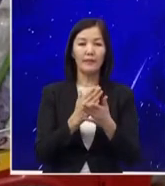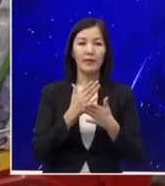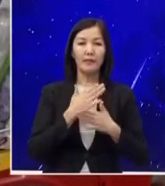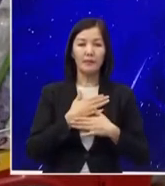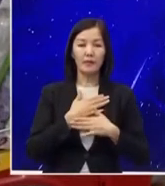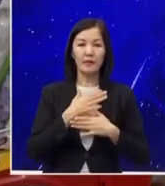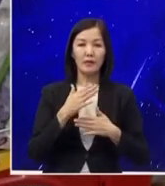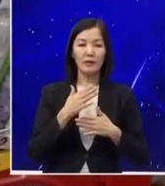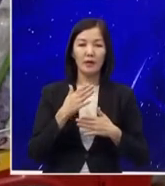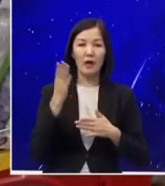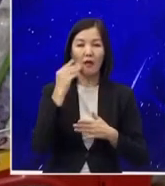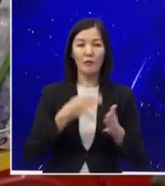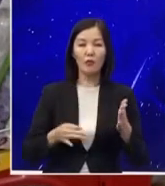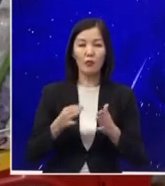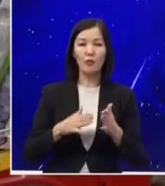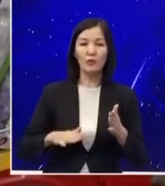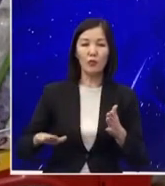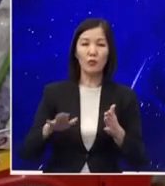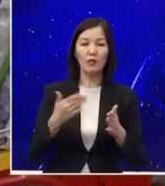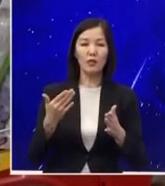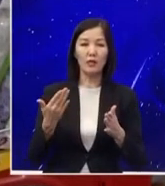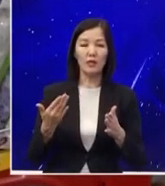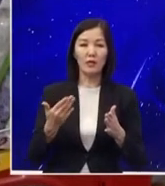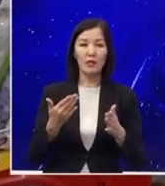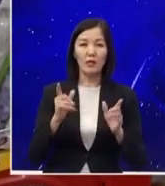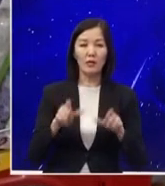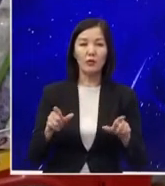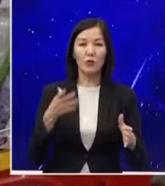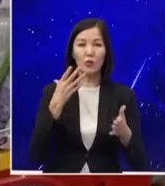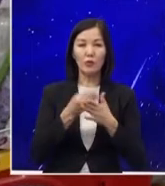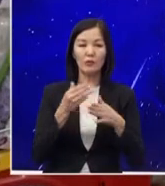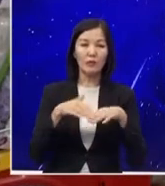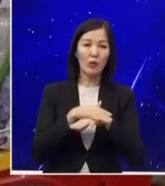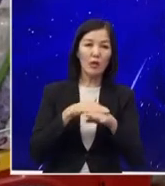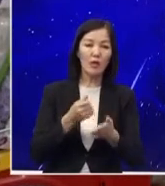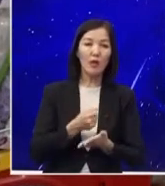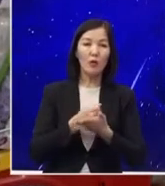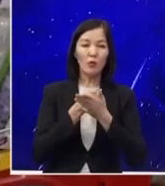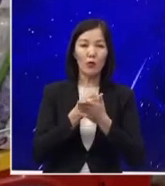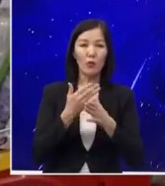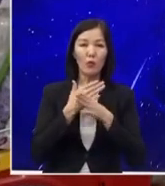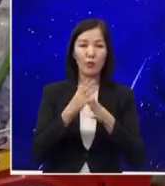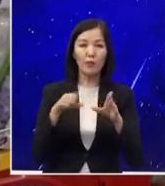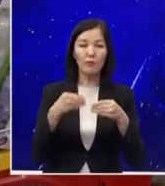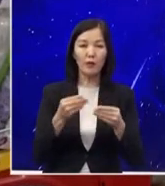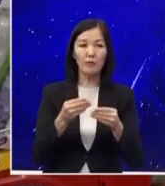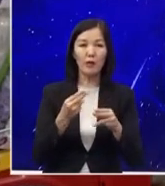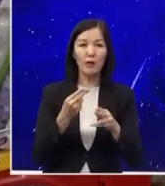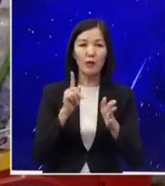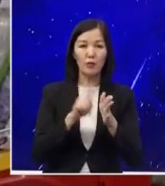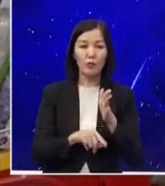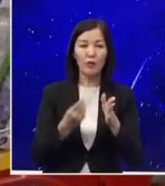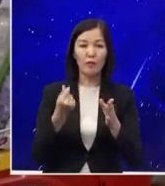осы өңірдің азаматтары болғандықтан өзі жерлестерімізге қолдау көрсетіп, төмен